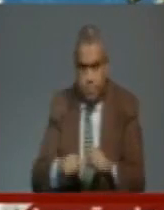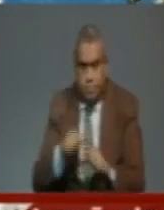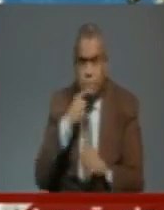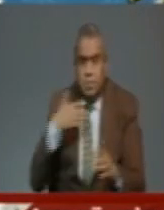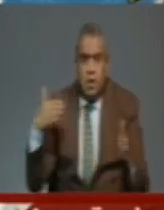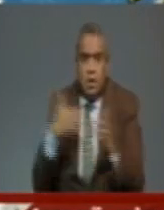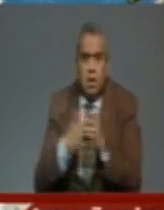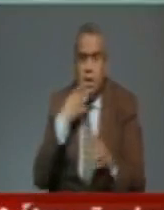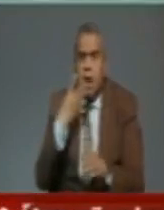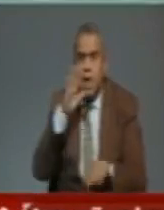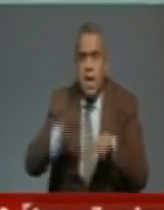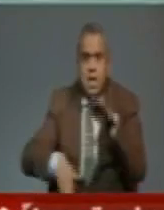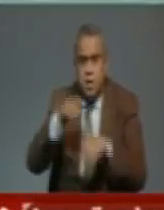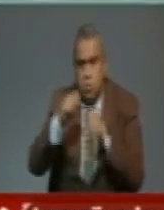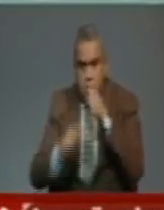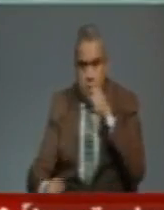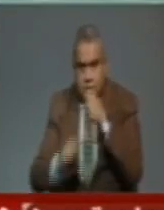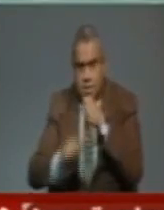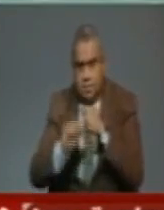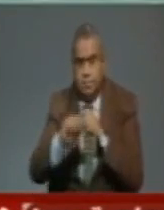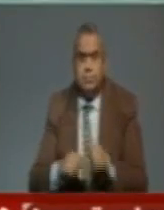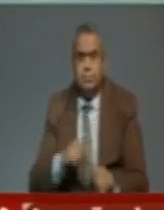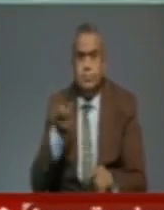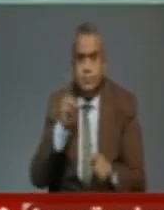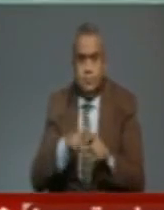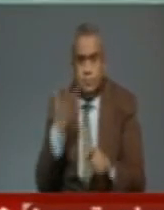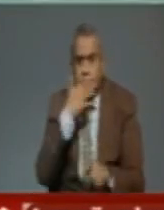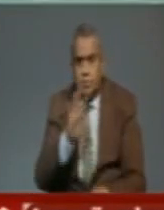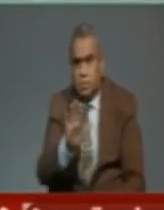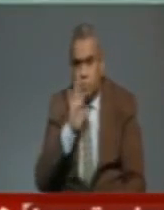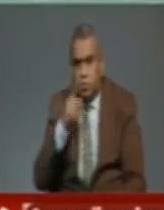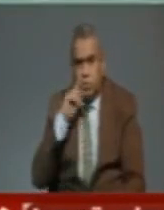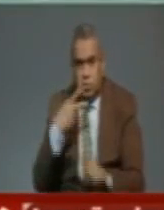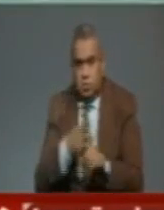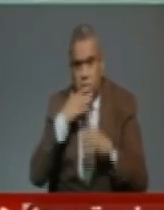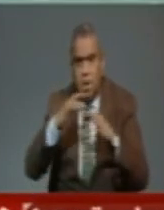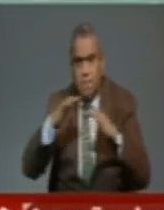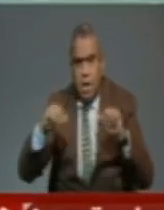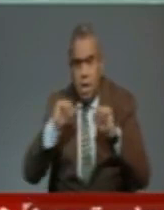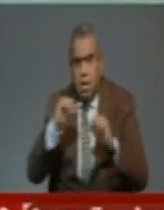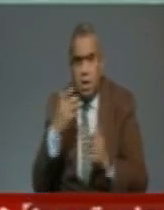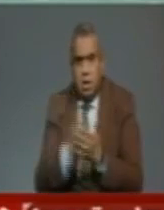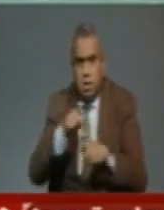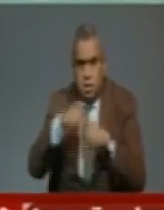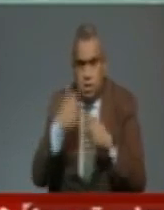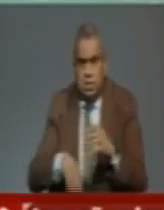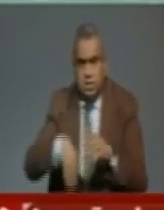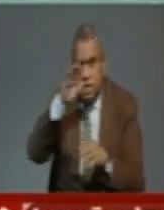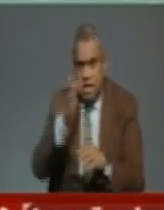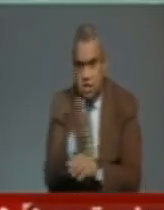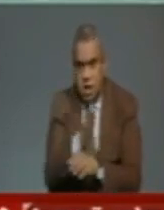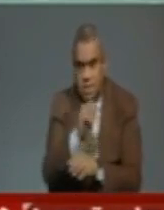كيلومتر مربع. ده يا فندم شكل المينا النهارده، ده الحاجز الرئيس الشمالي زي ما قلت